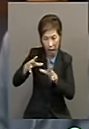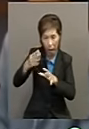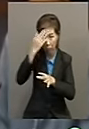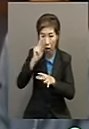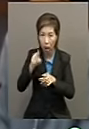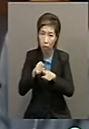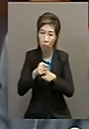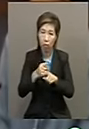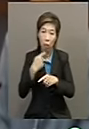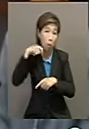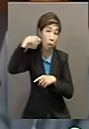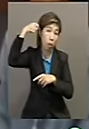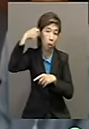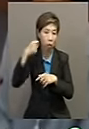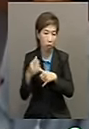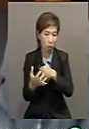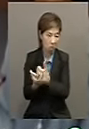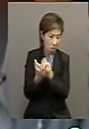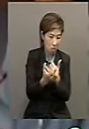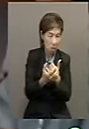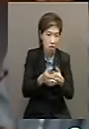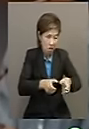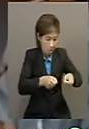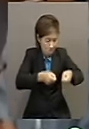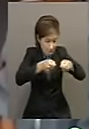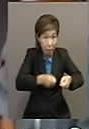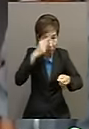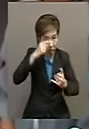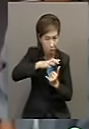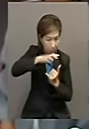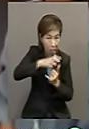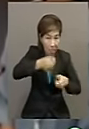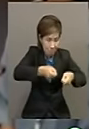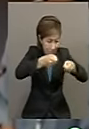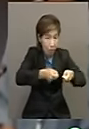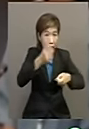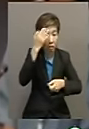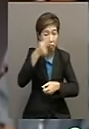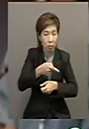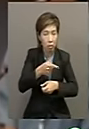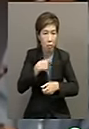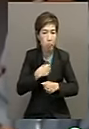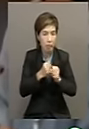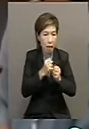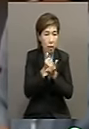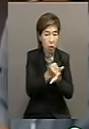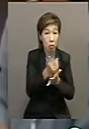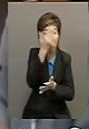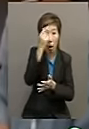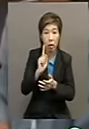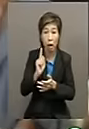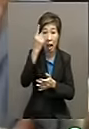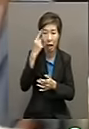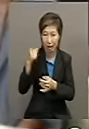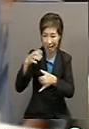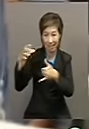ากการปั๊มหายใจเพื่อพยายามที่จะยื้อชีวิตนะฮะเพราะว่าตอนนั้นที่ทางดีไซน์บอกว่าผู้ต้องหาที่ถูกคว